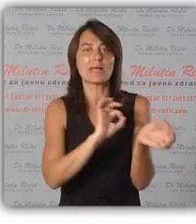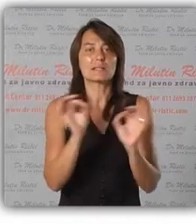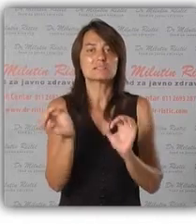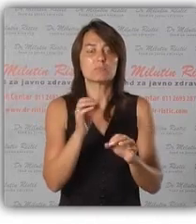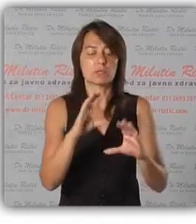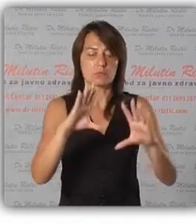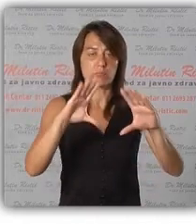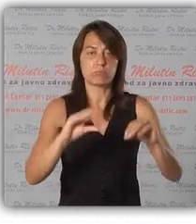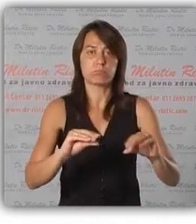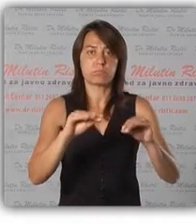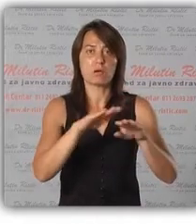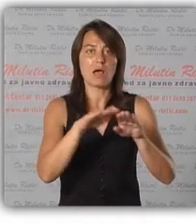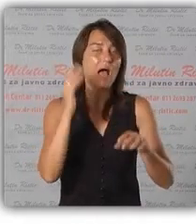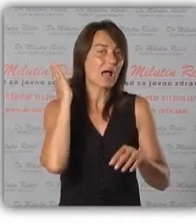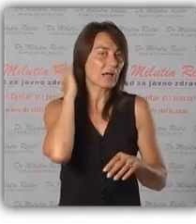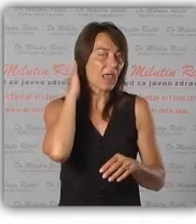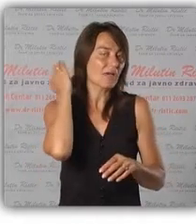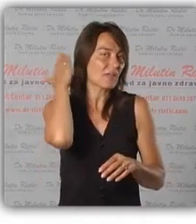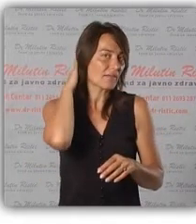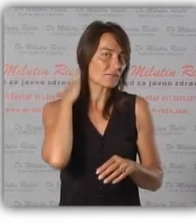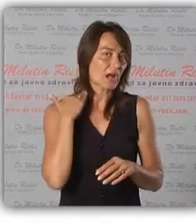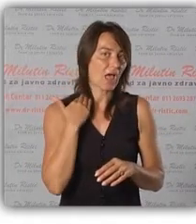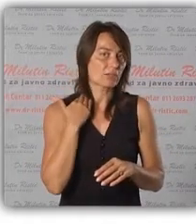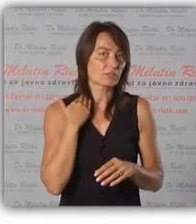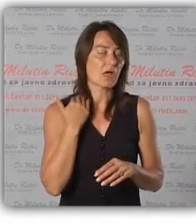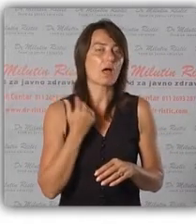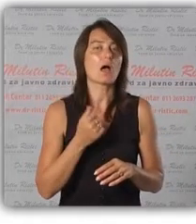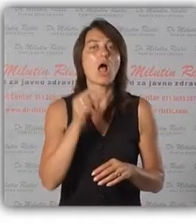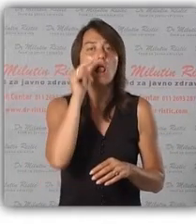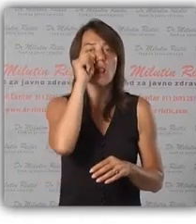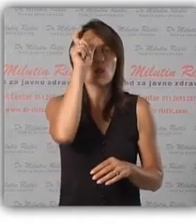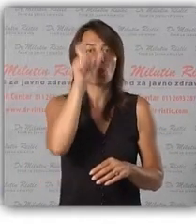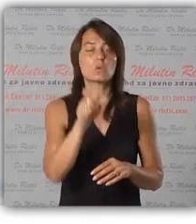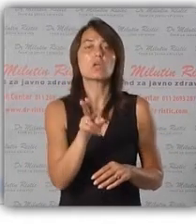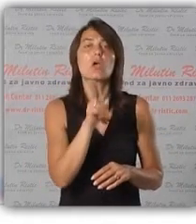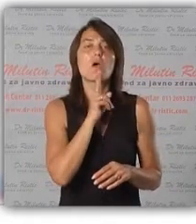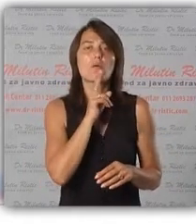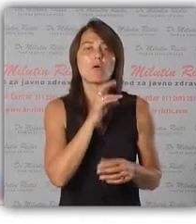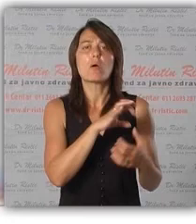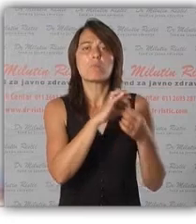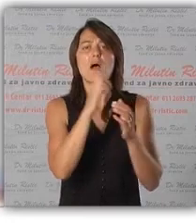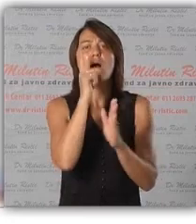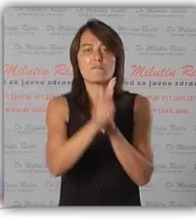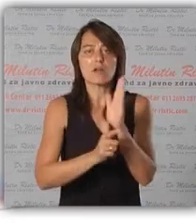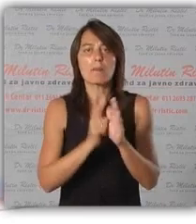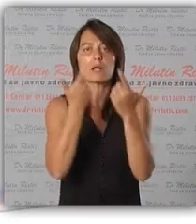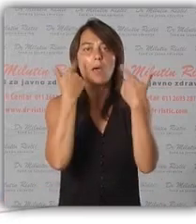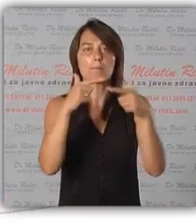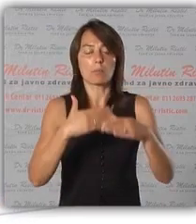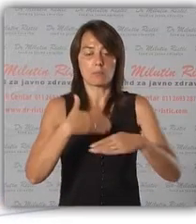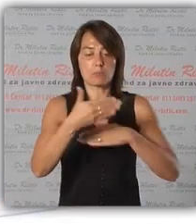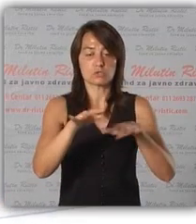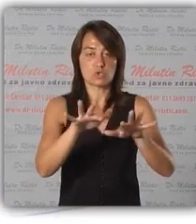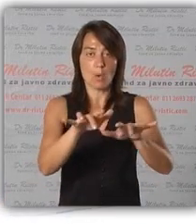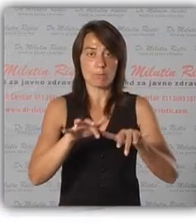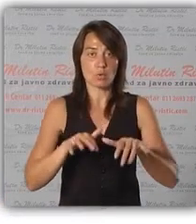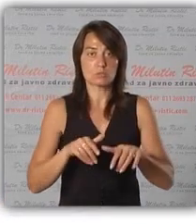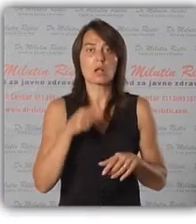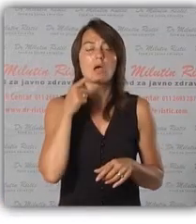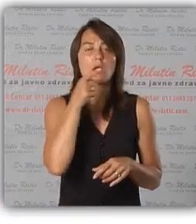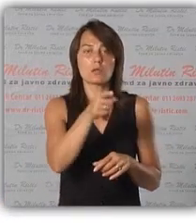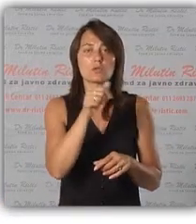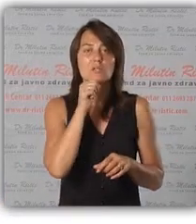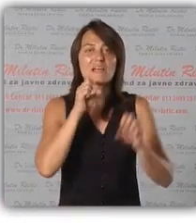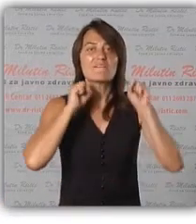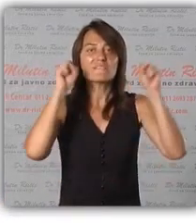da obezbede anatomsku poziciju glave i vrata, a kod ljudi koji veoma dugo vremena provode ispred